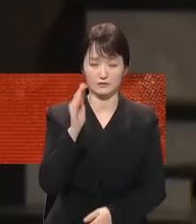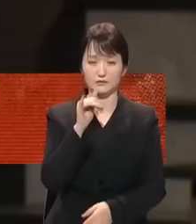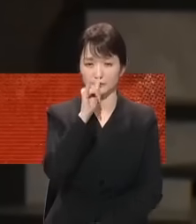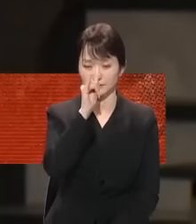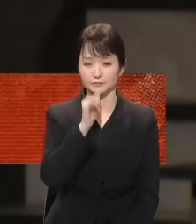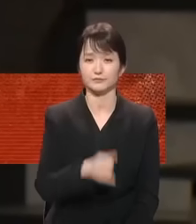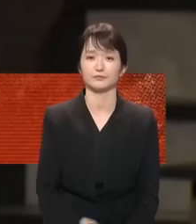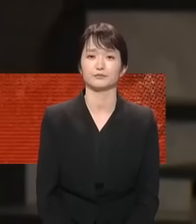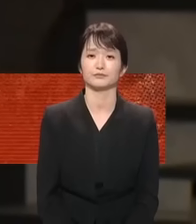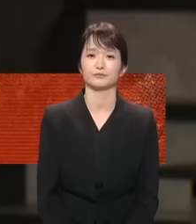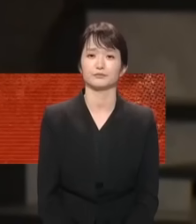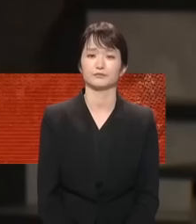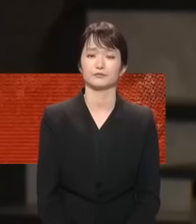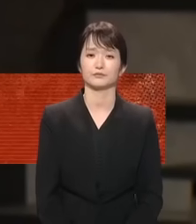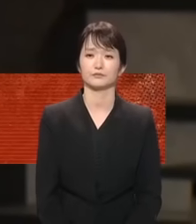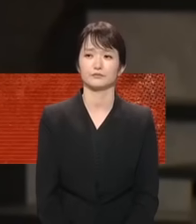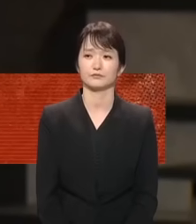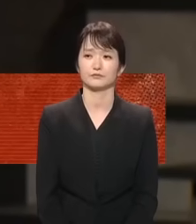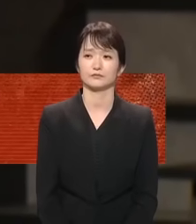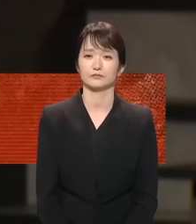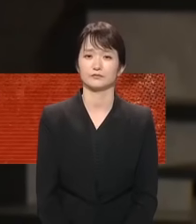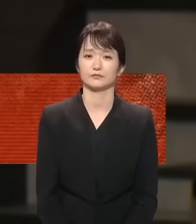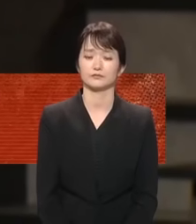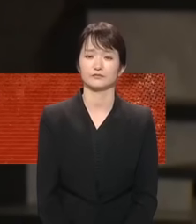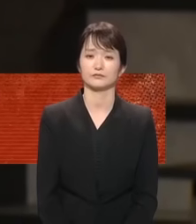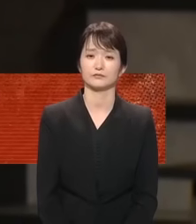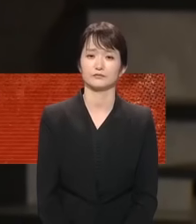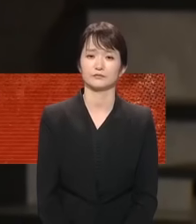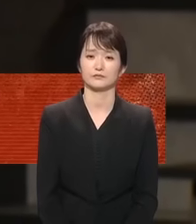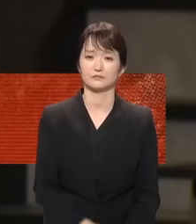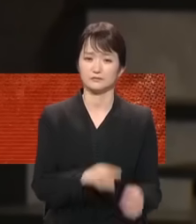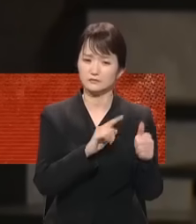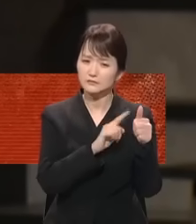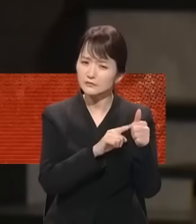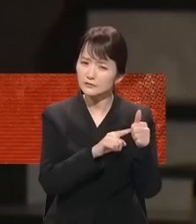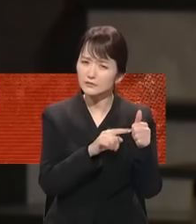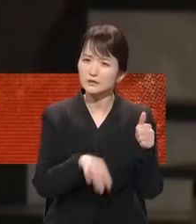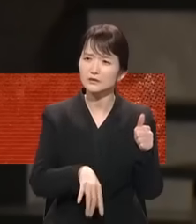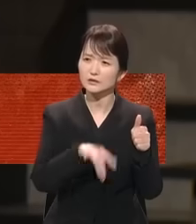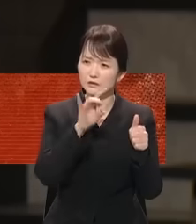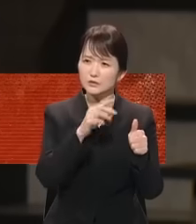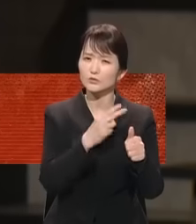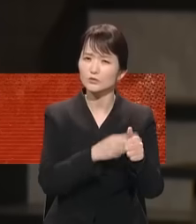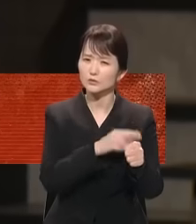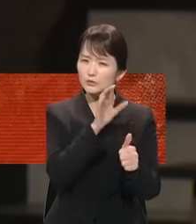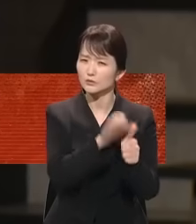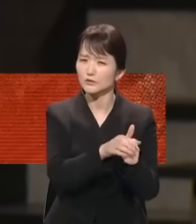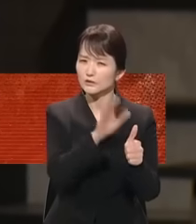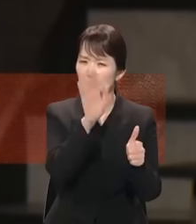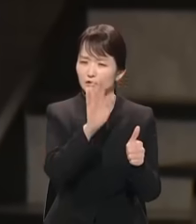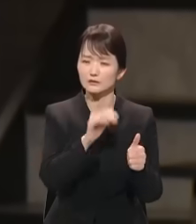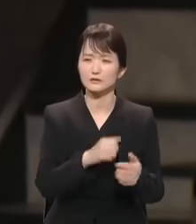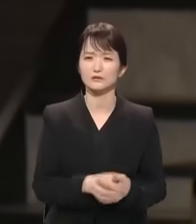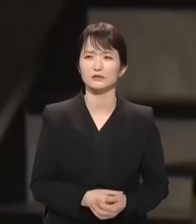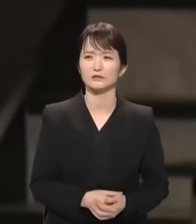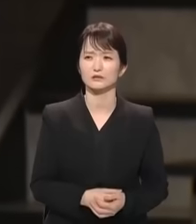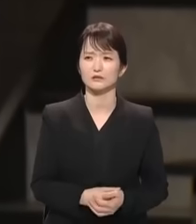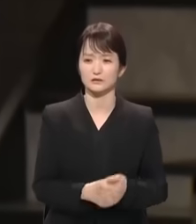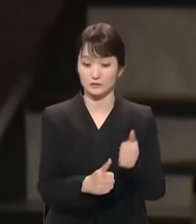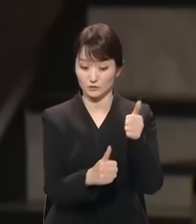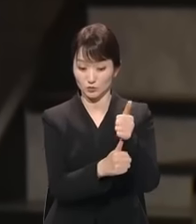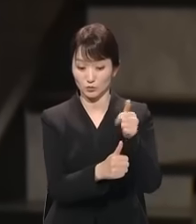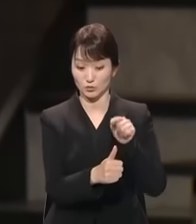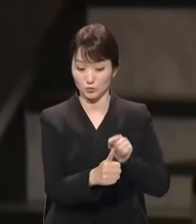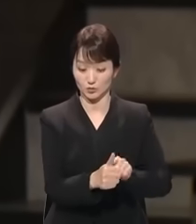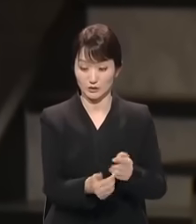하는데 글쎄요이 저 교수라고 하는 사람이 처음부터 교수가 되지 않았을 거 아닙니까 저런 조교의 그